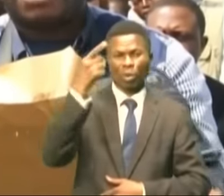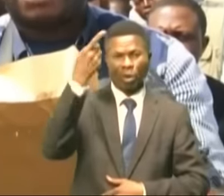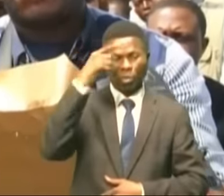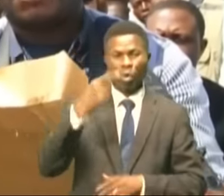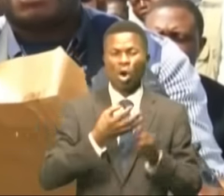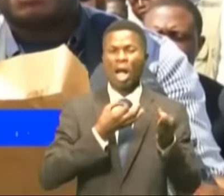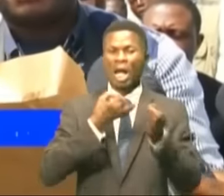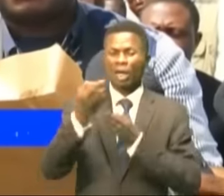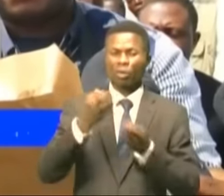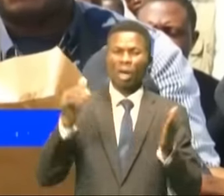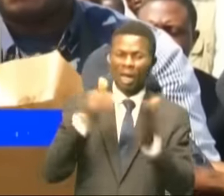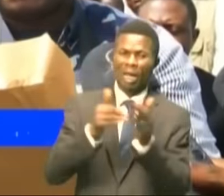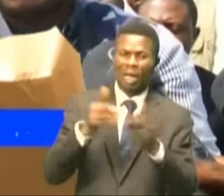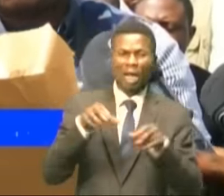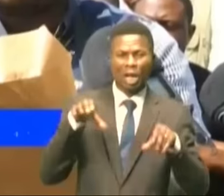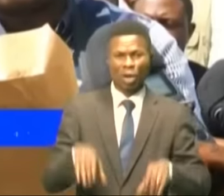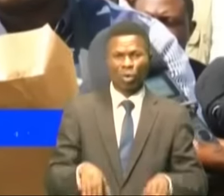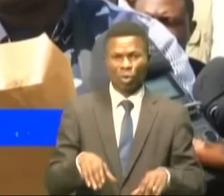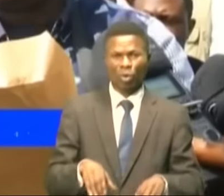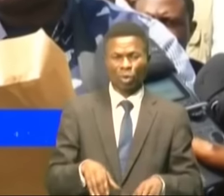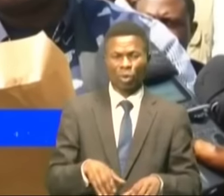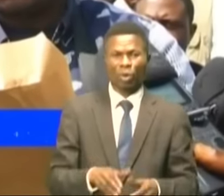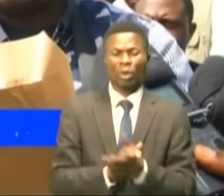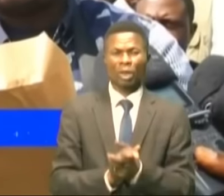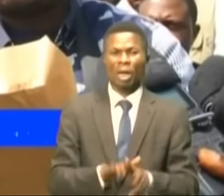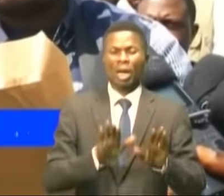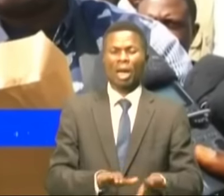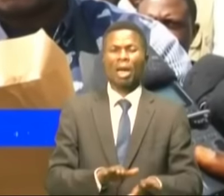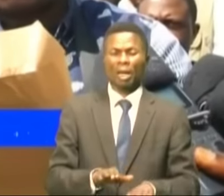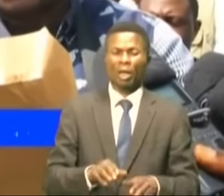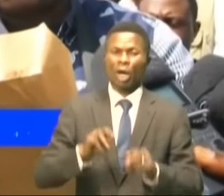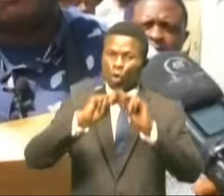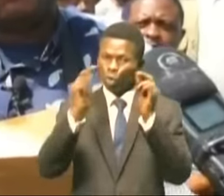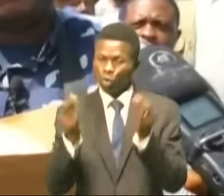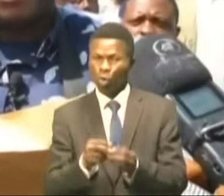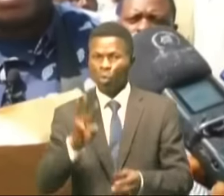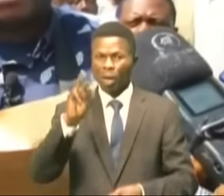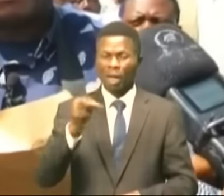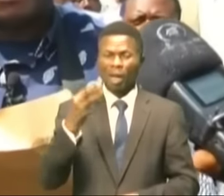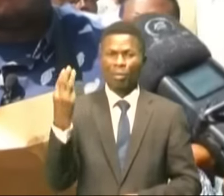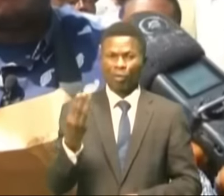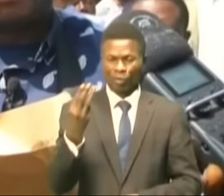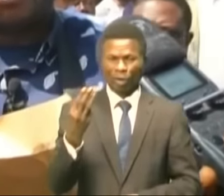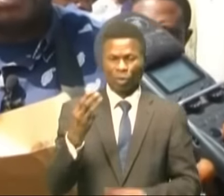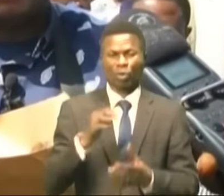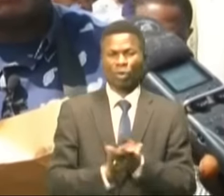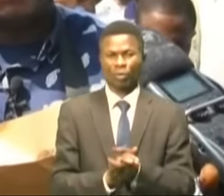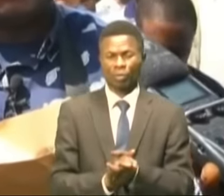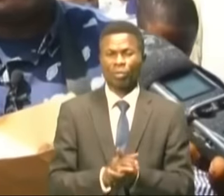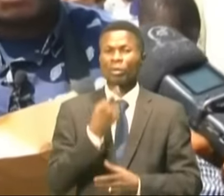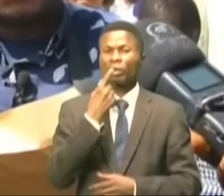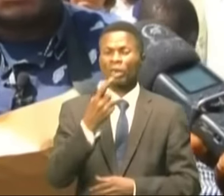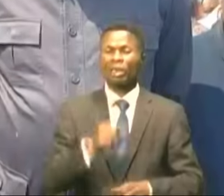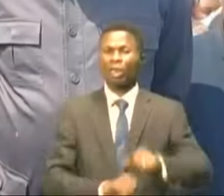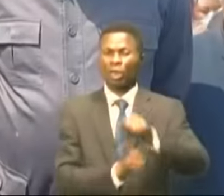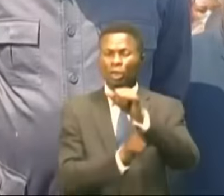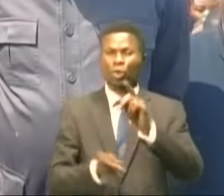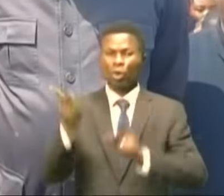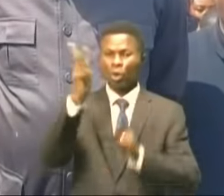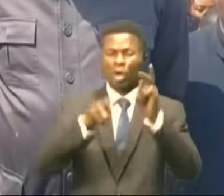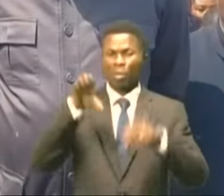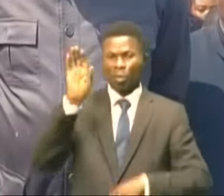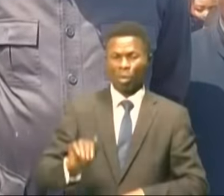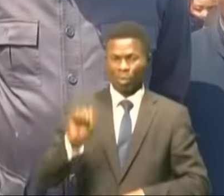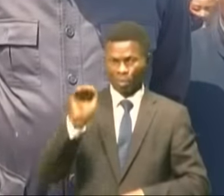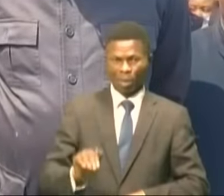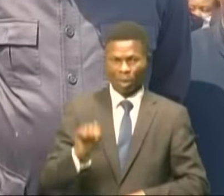justifier son agression en RDC à travers le M23 Bardière. Il a exprimé le soutien du peuple pygmée au chef de